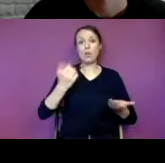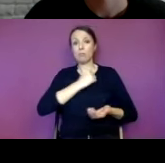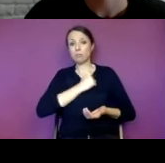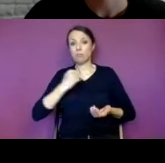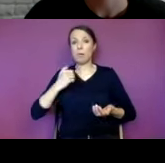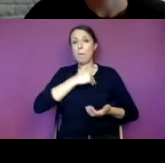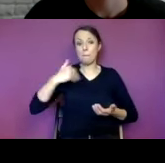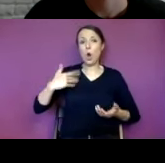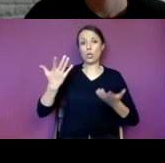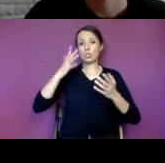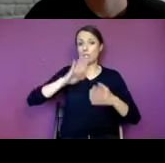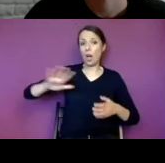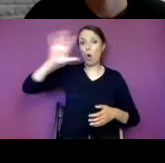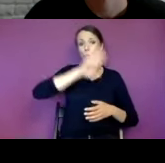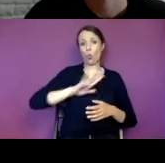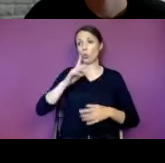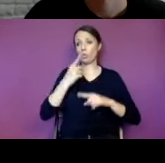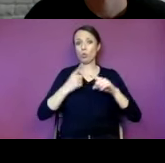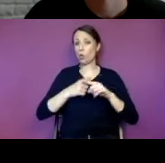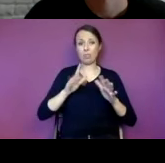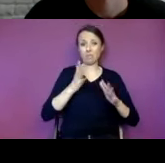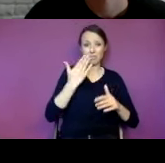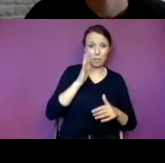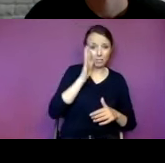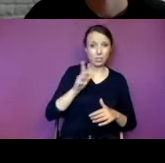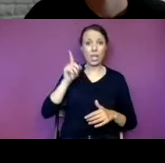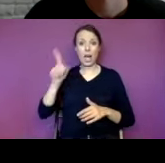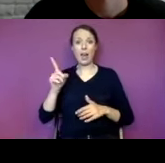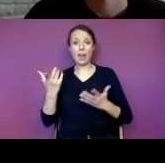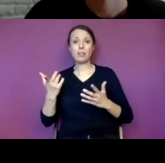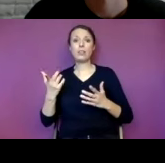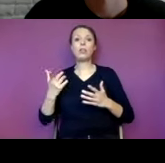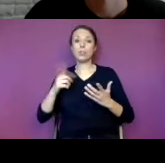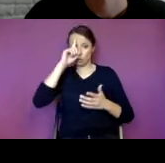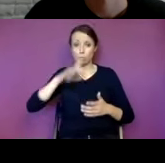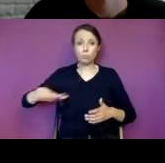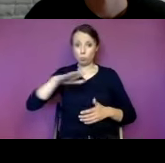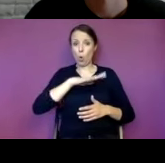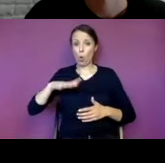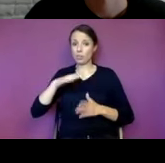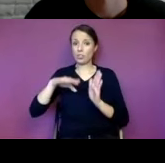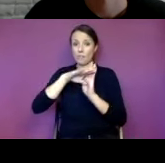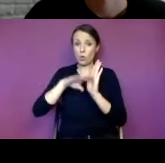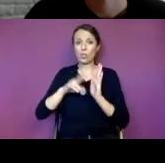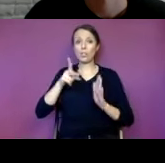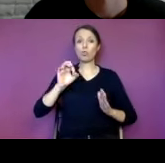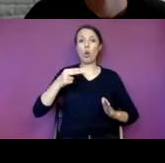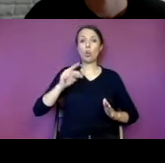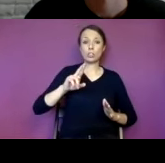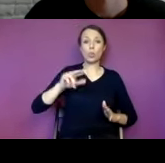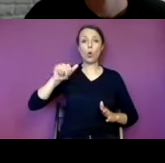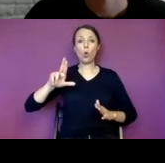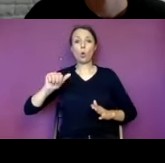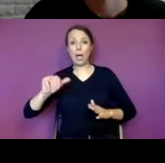będzie, natomiast w kategoriach społecznych no, ta konturbanizacja no, była czy jest no, takim pojęciem opisującym jednak